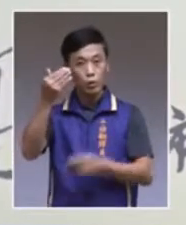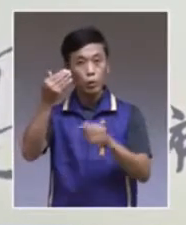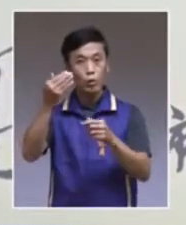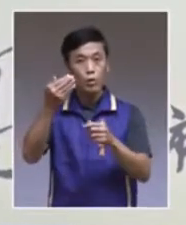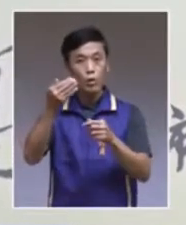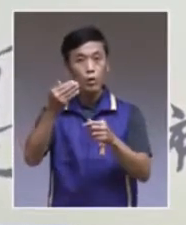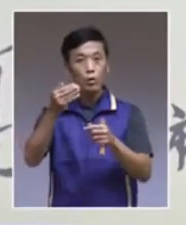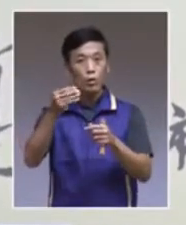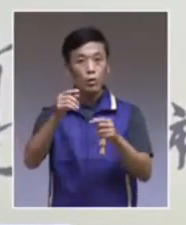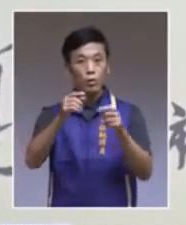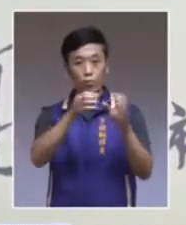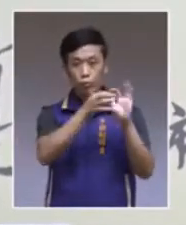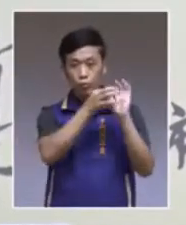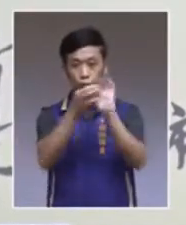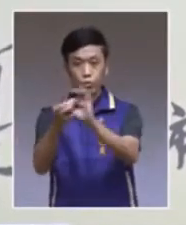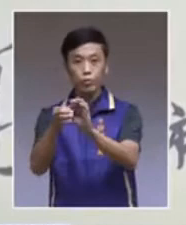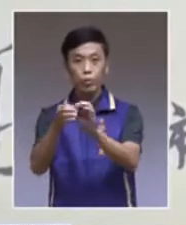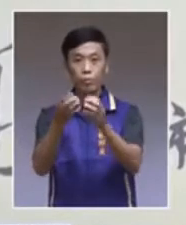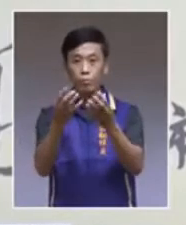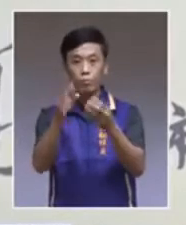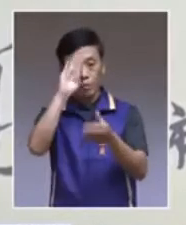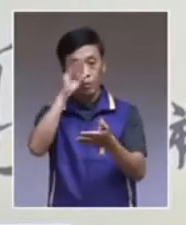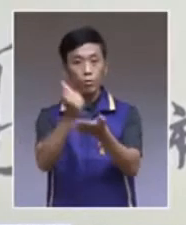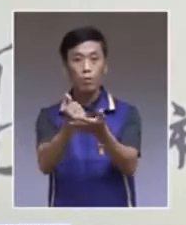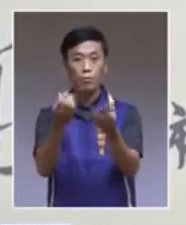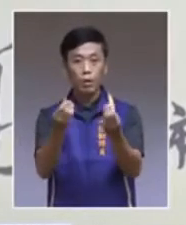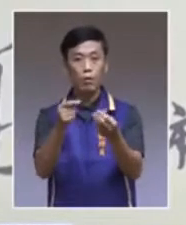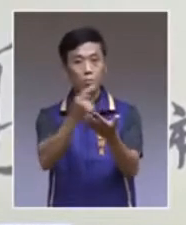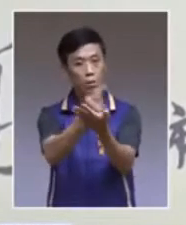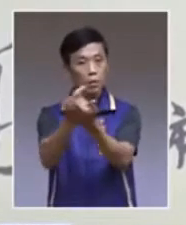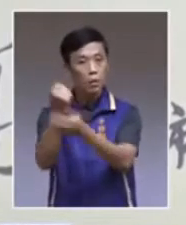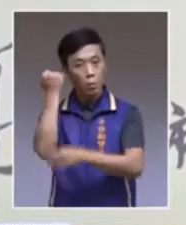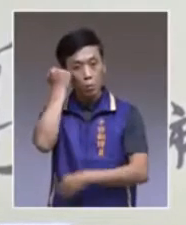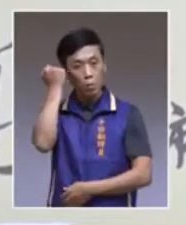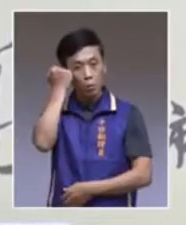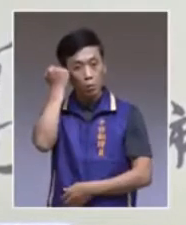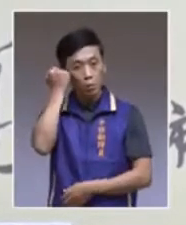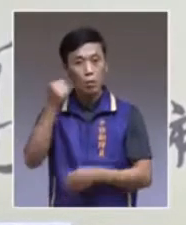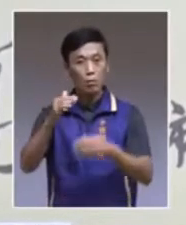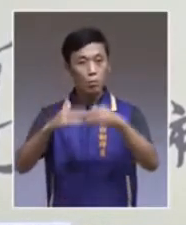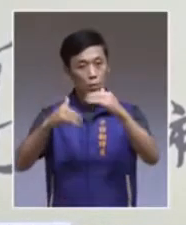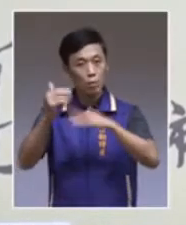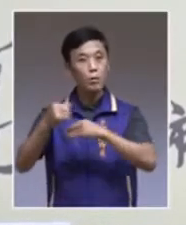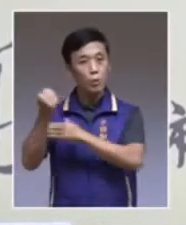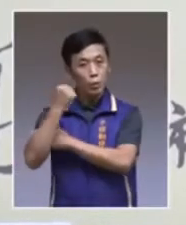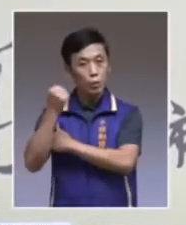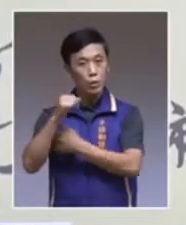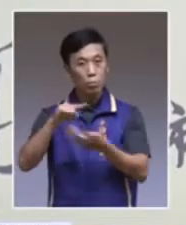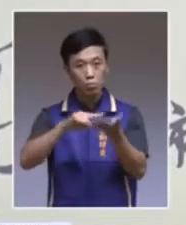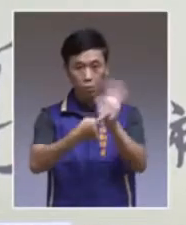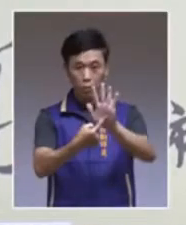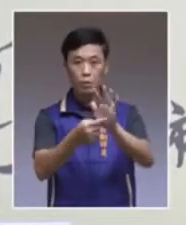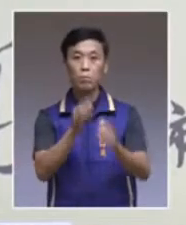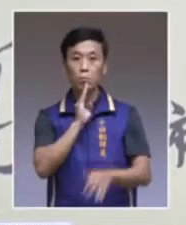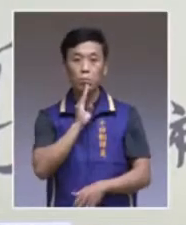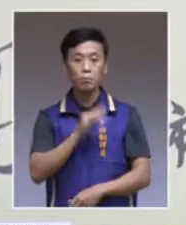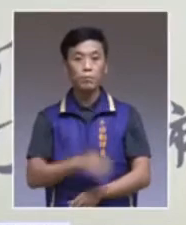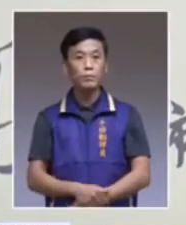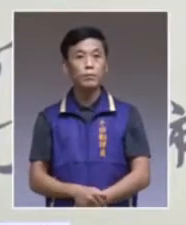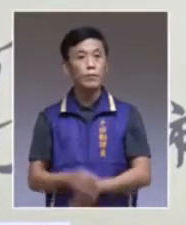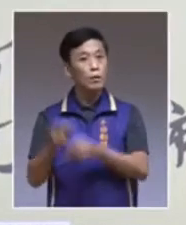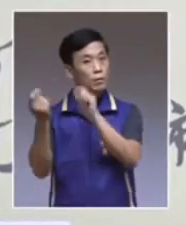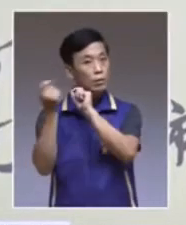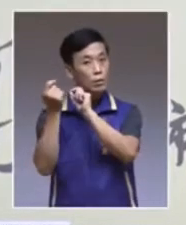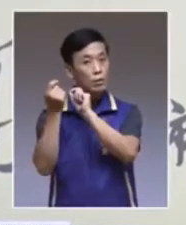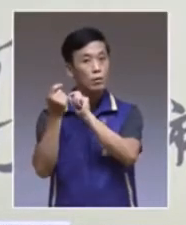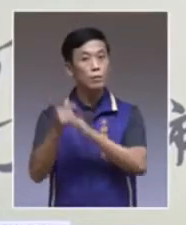零，这个其实都是大家很辛苦说大家一起努力的结果。那从最近